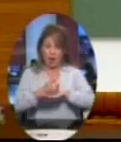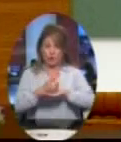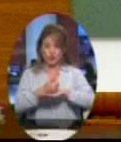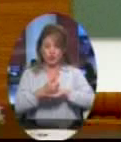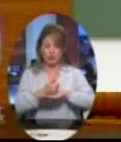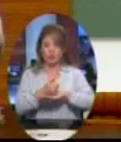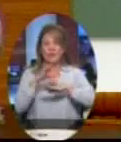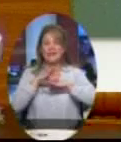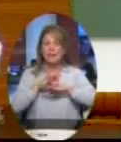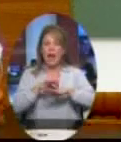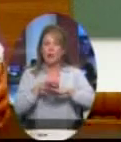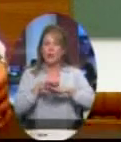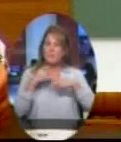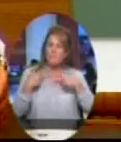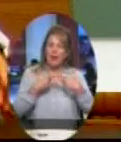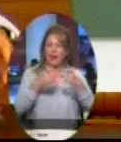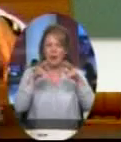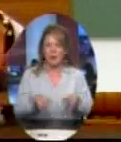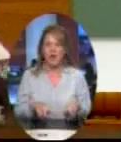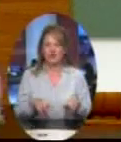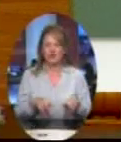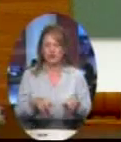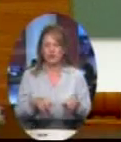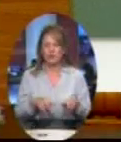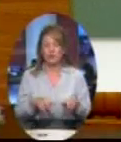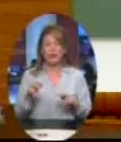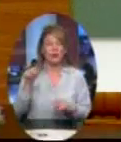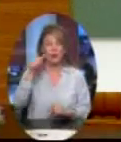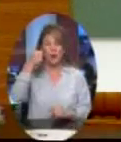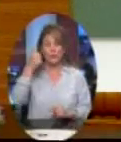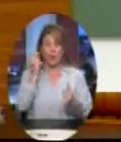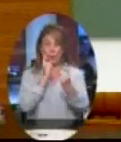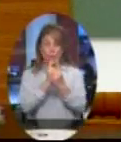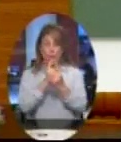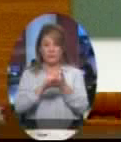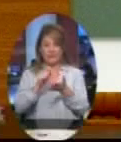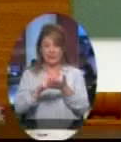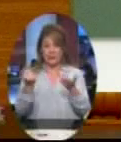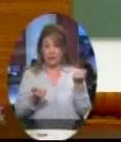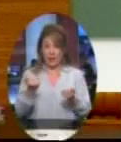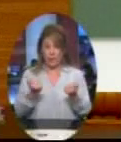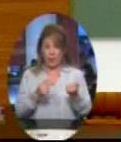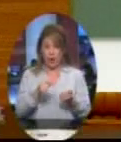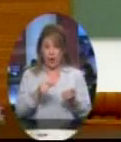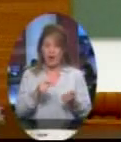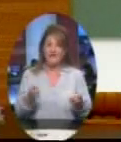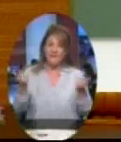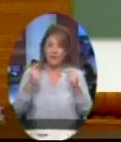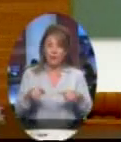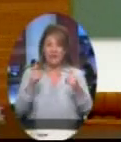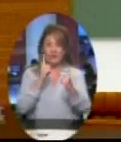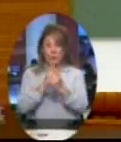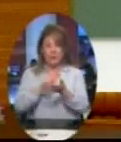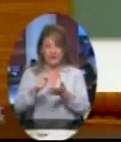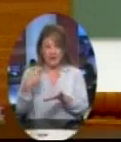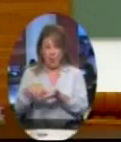ניהלנו קרב איתנים בראש ובראשונה מול משרד התחבורה ועוד יותר מזה מול משרד האוצר,